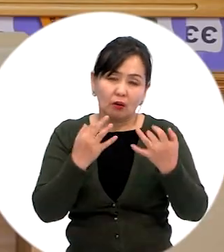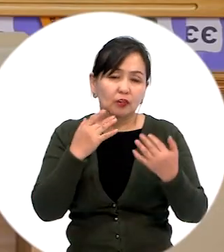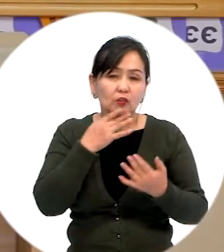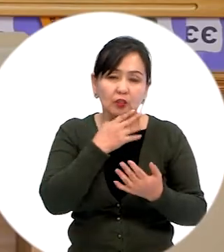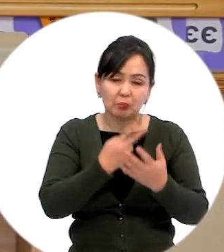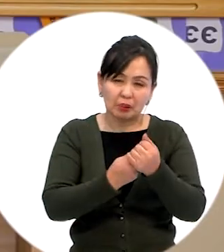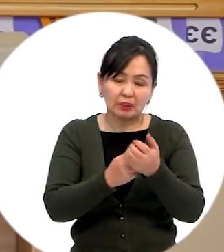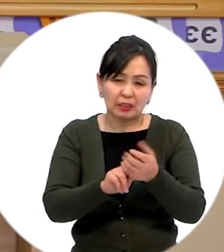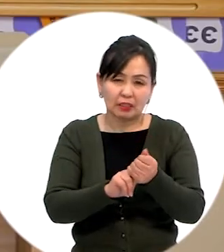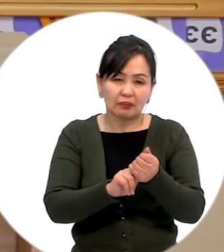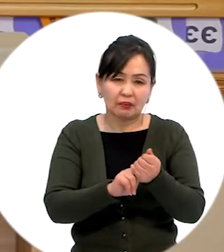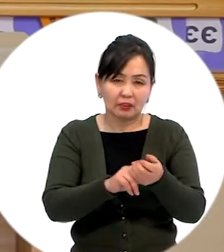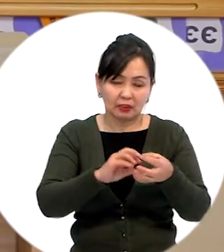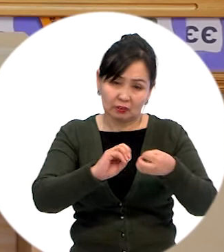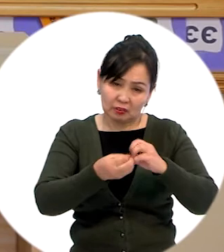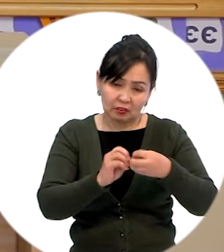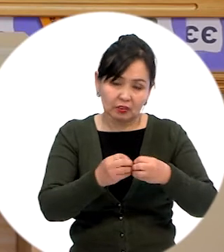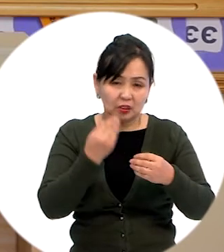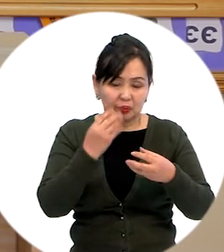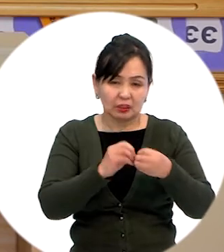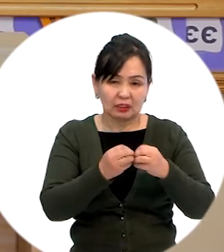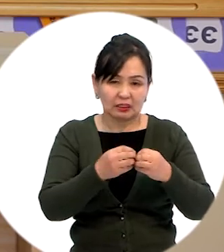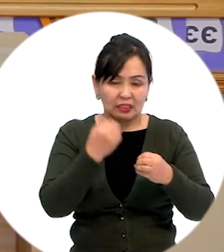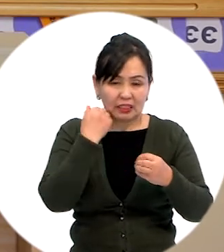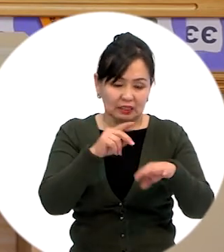энэ нойтон салбитгээ ашиглаад гараа цэвэрлж болно.